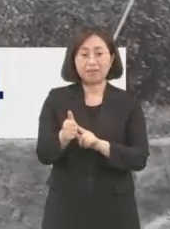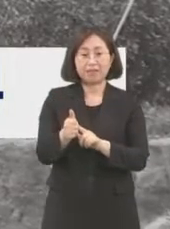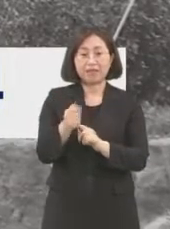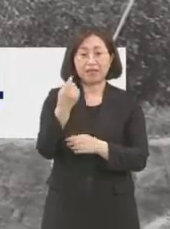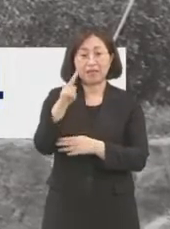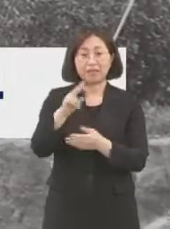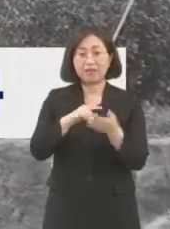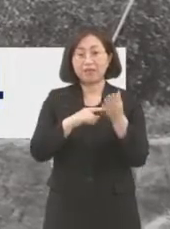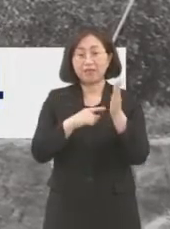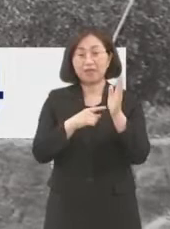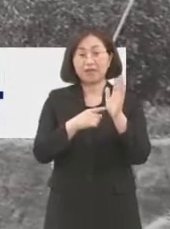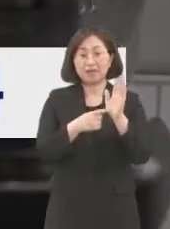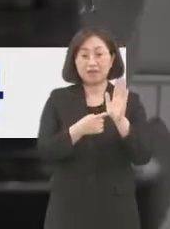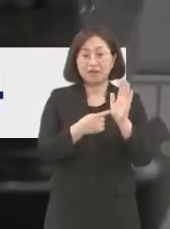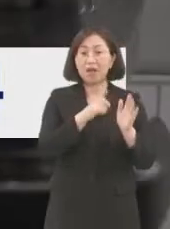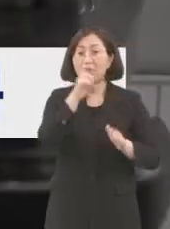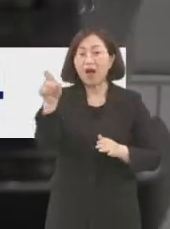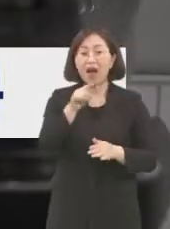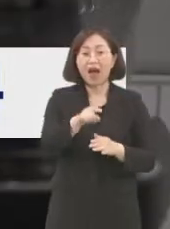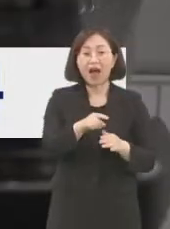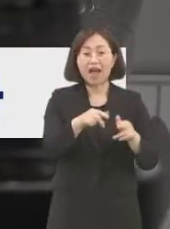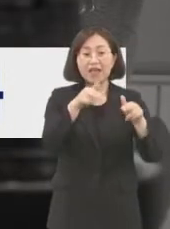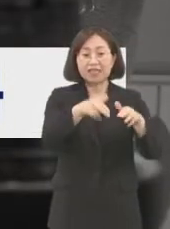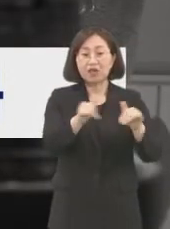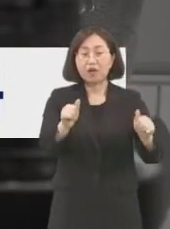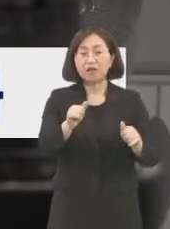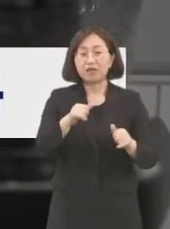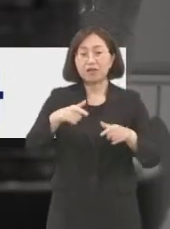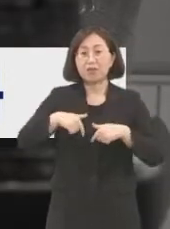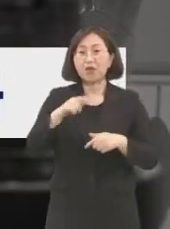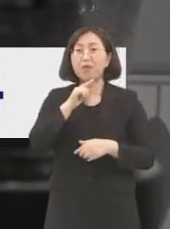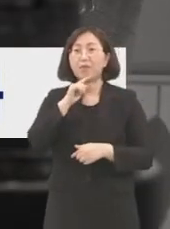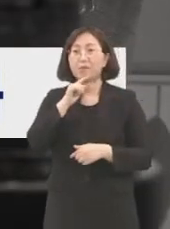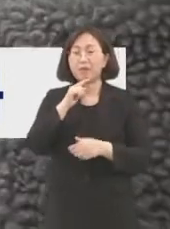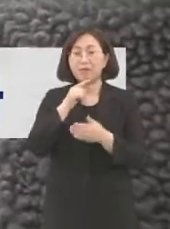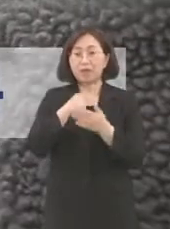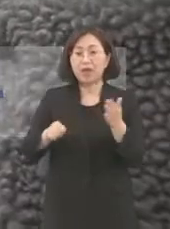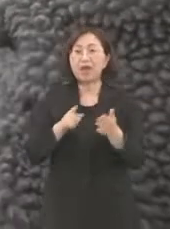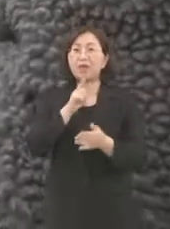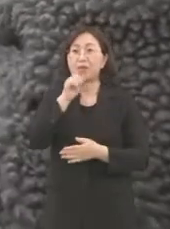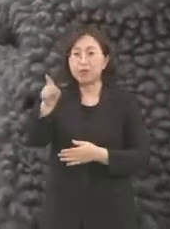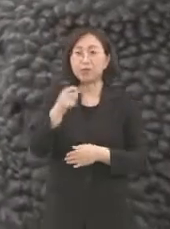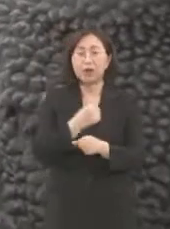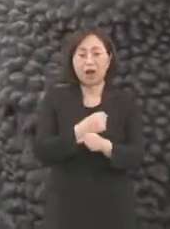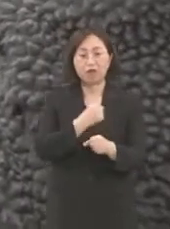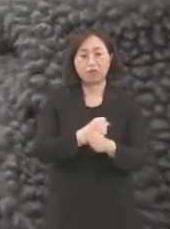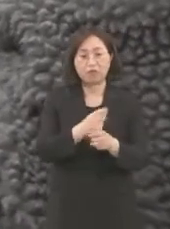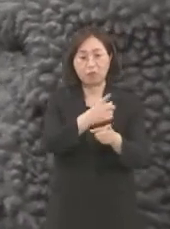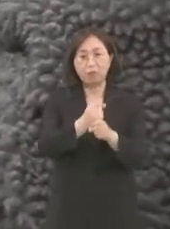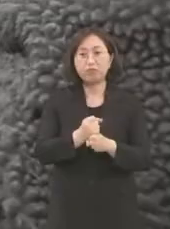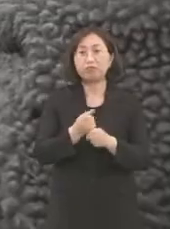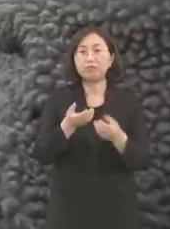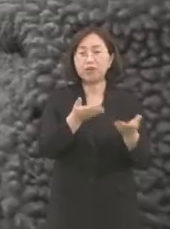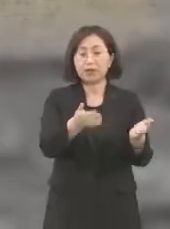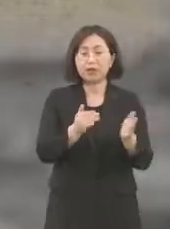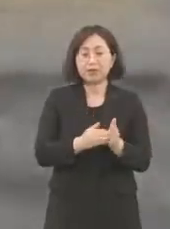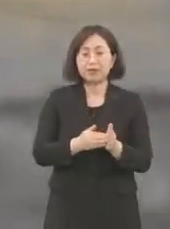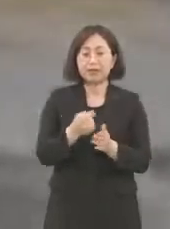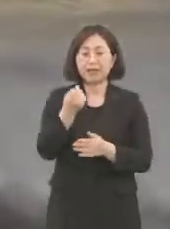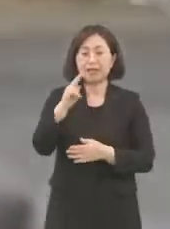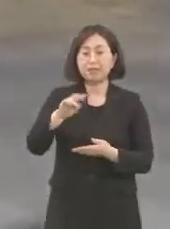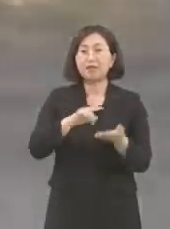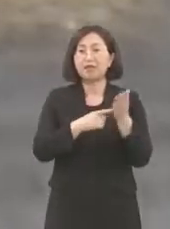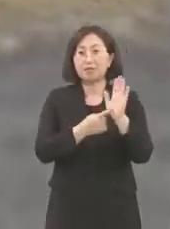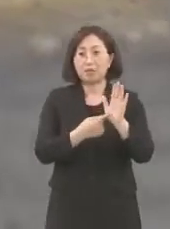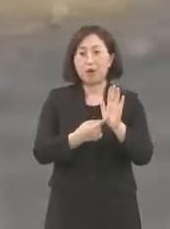언론 취재에 응한 피해 직원을 명예훼손으로 고소하는 등 보복행위를 벌이기도 했습니다. TJB의 연속 보도 이후 논란이